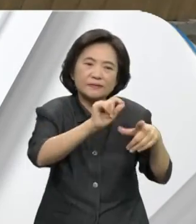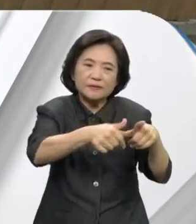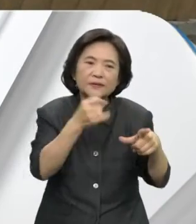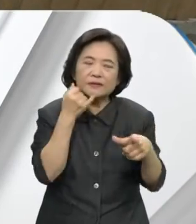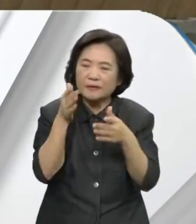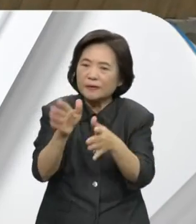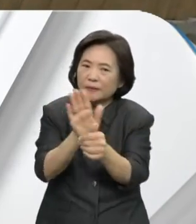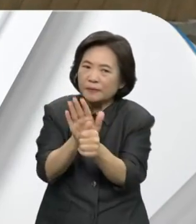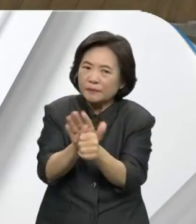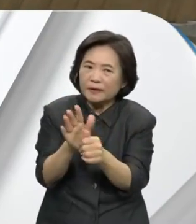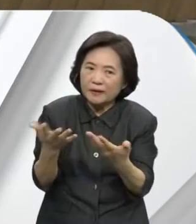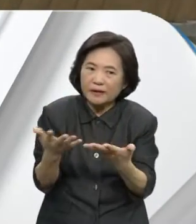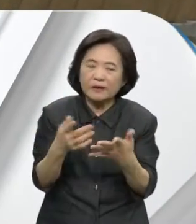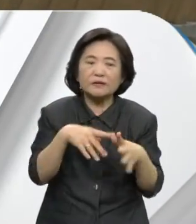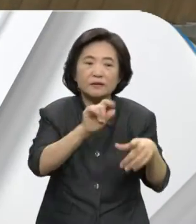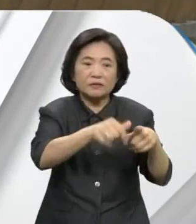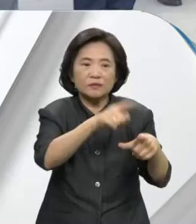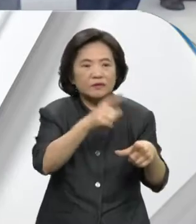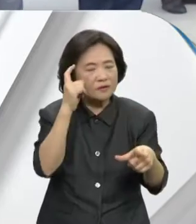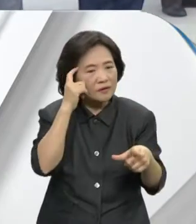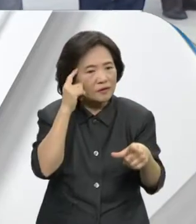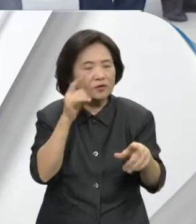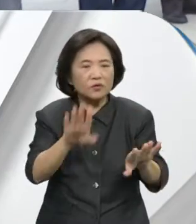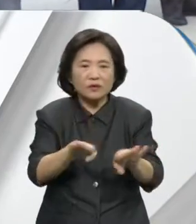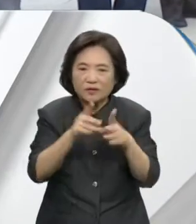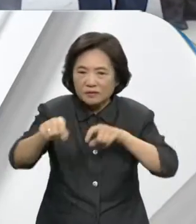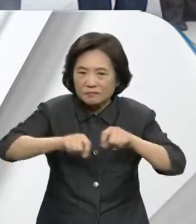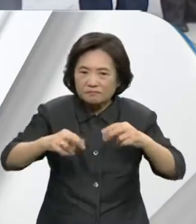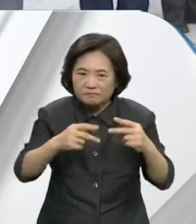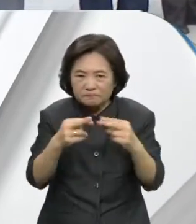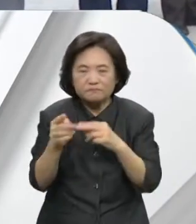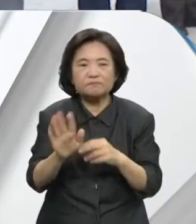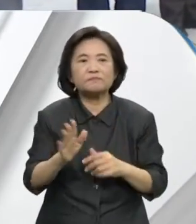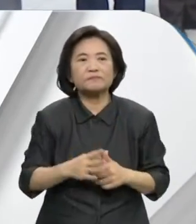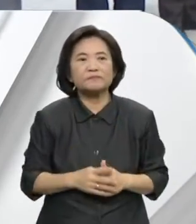对策，压榨当地的不争。下个新闻由伊诺美丽报道。